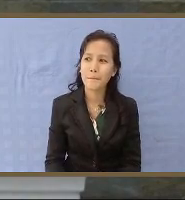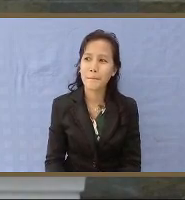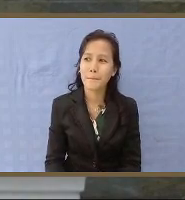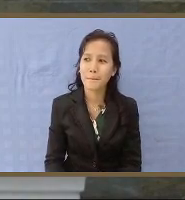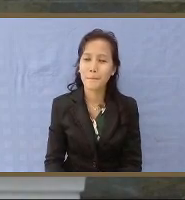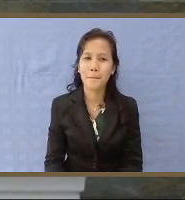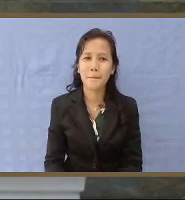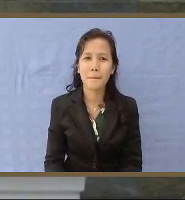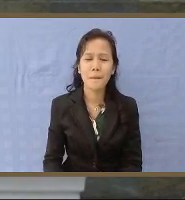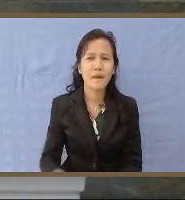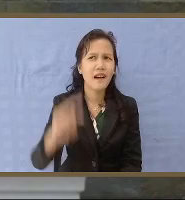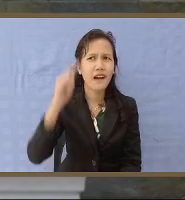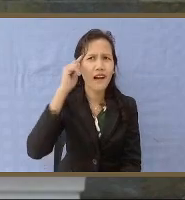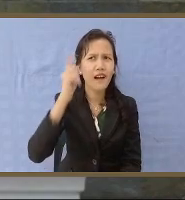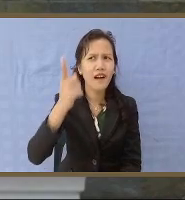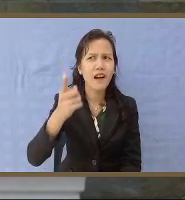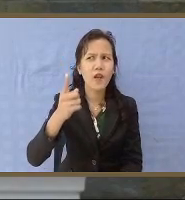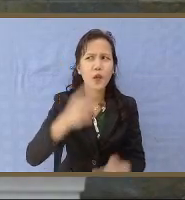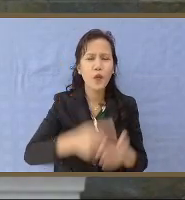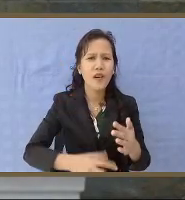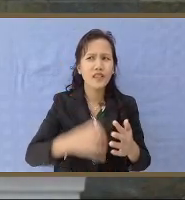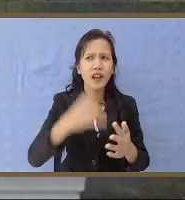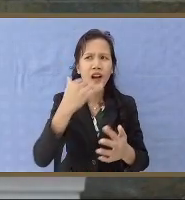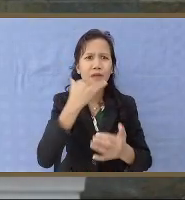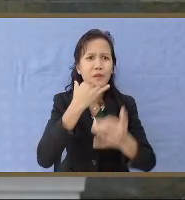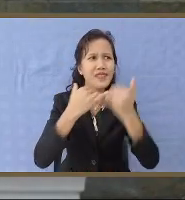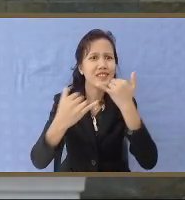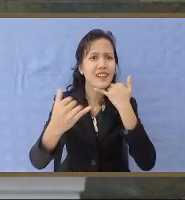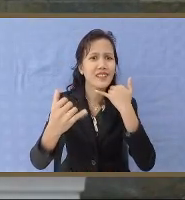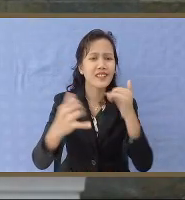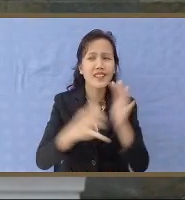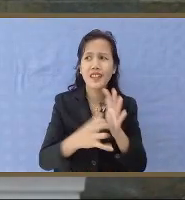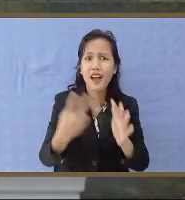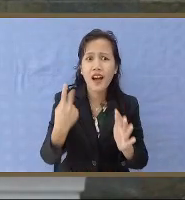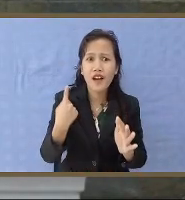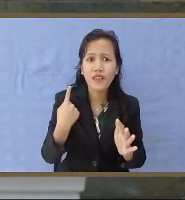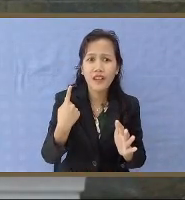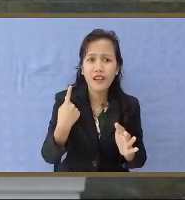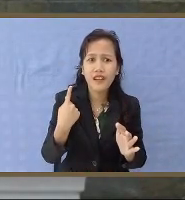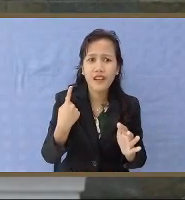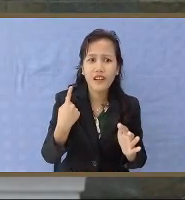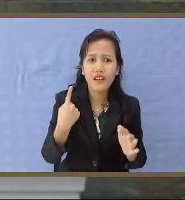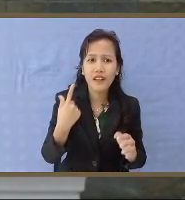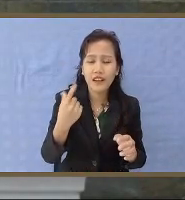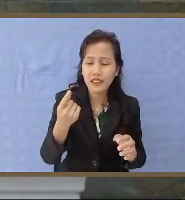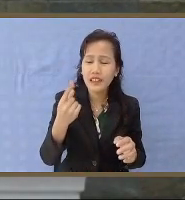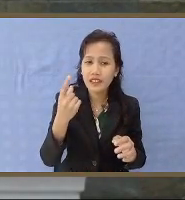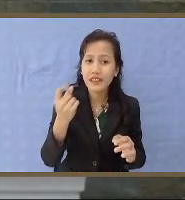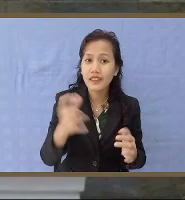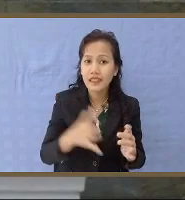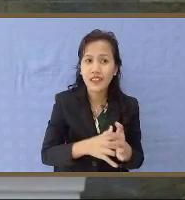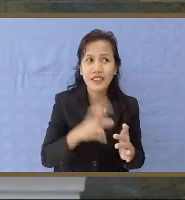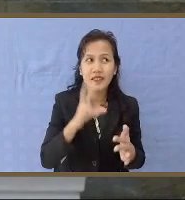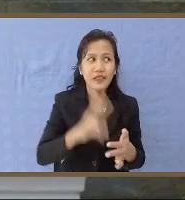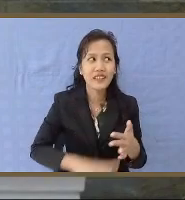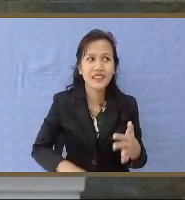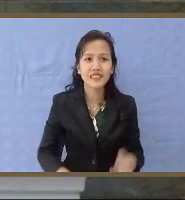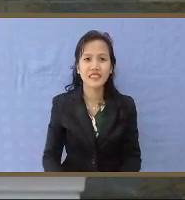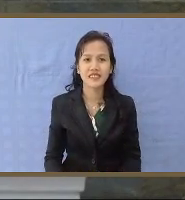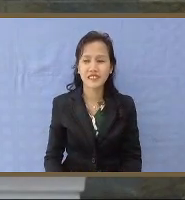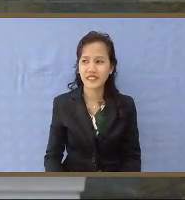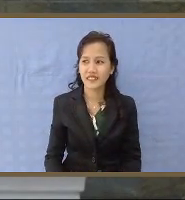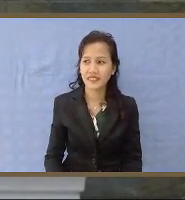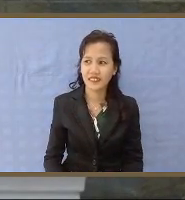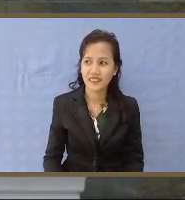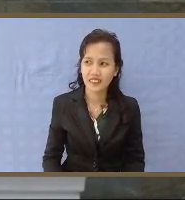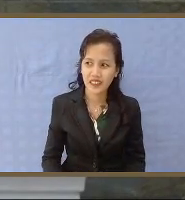kung anong klaseng arrow meron kayo at yung quiver ninyo kung anong laman. Baka bakante na yung quiver ninyo. Yung sisidlan nyo, yun,